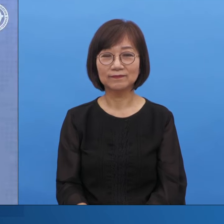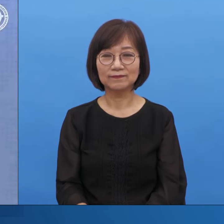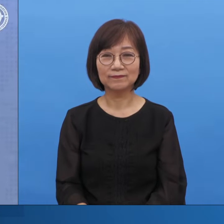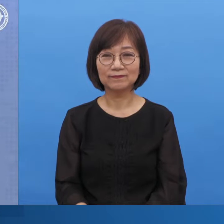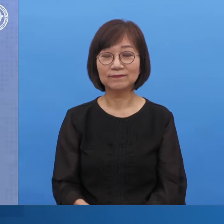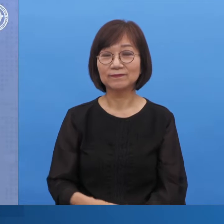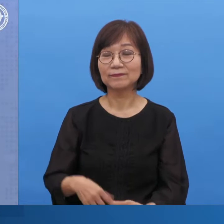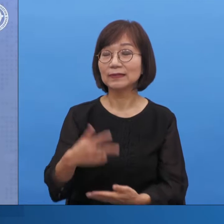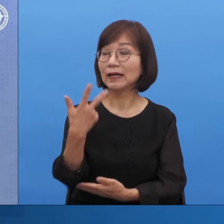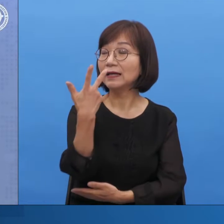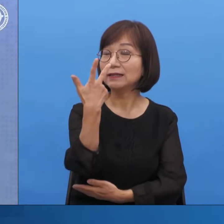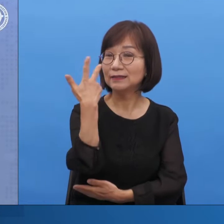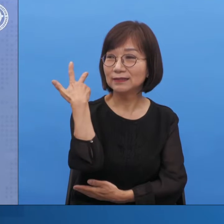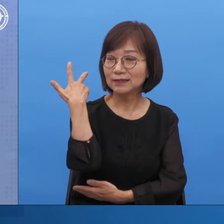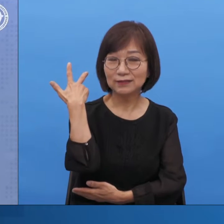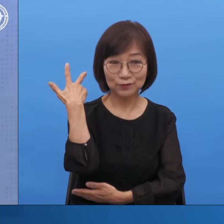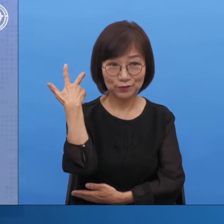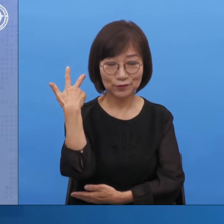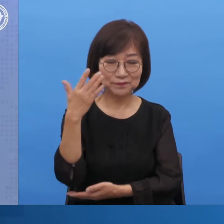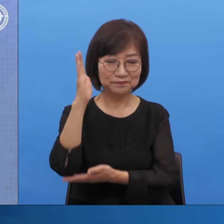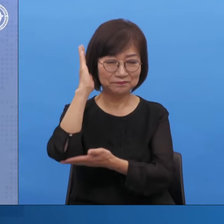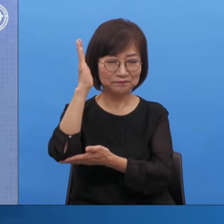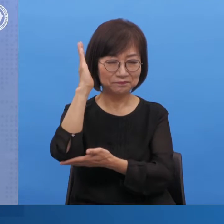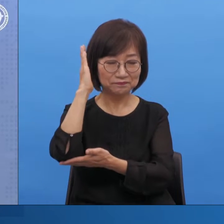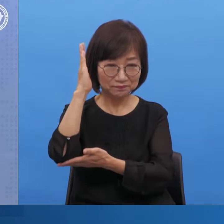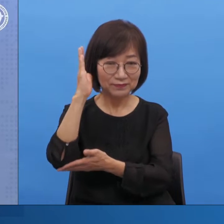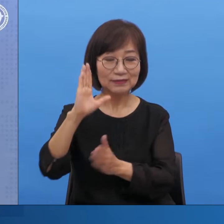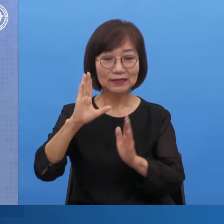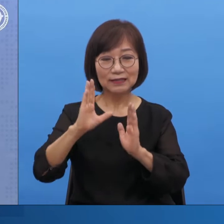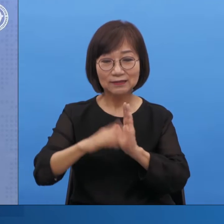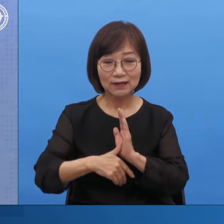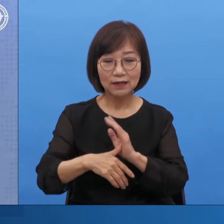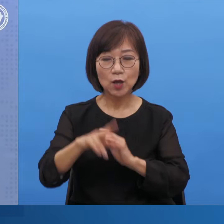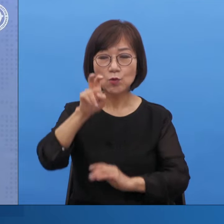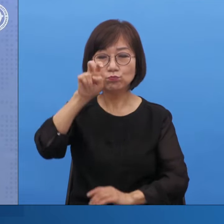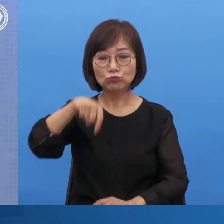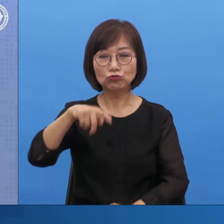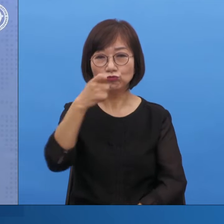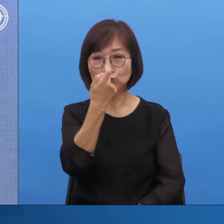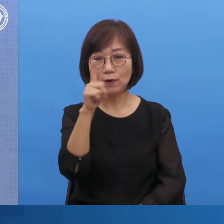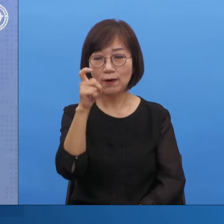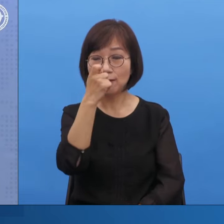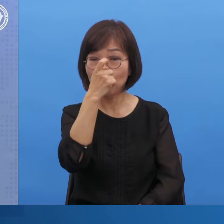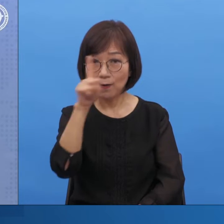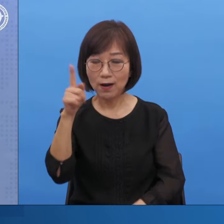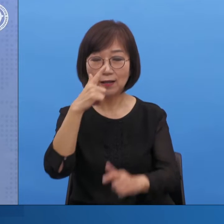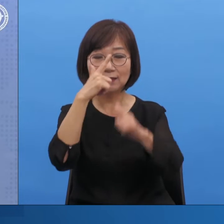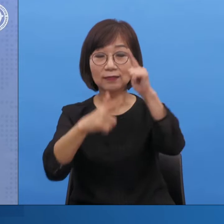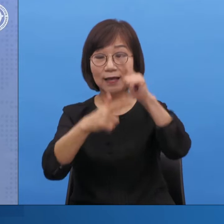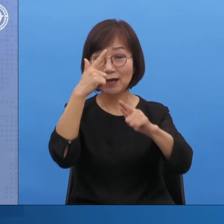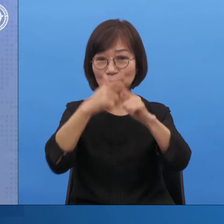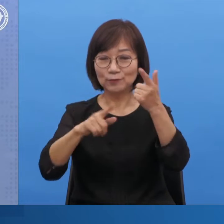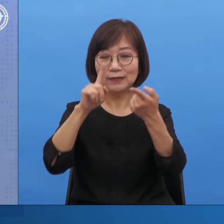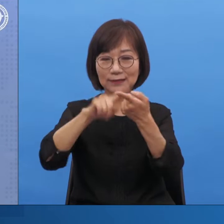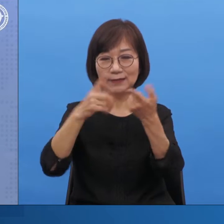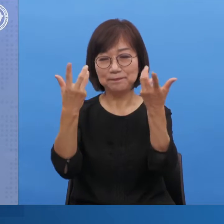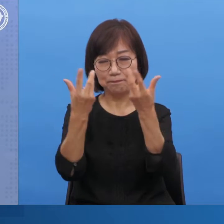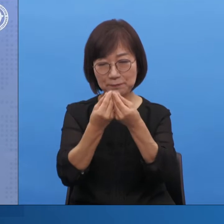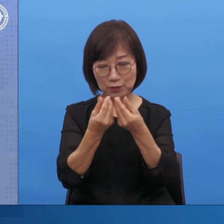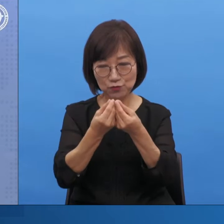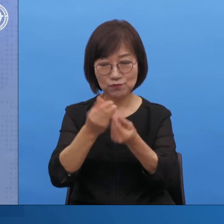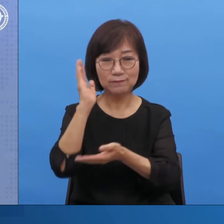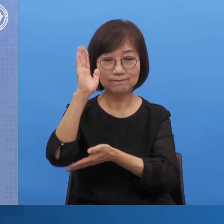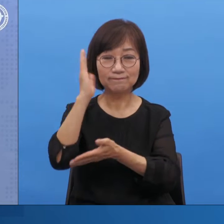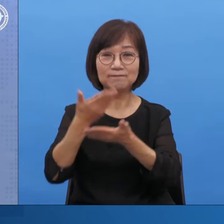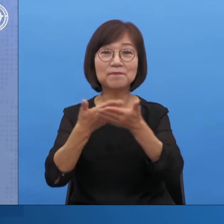지난 주간에는 우리 무화과 나무 교훈을 들었습니다. Last week we listened to the parable of the fig tree.